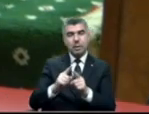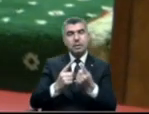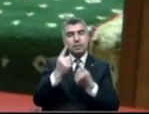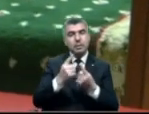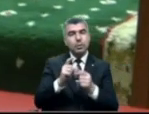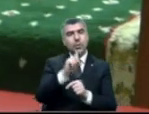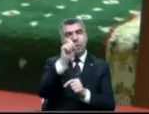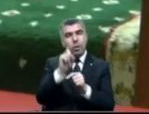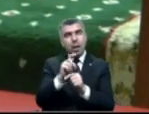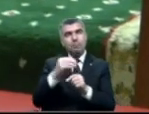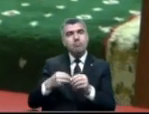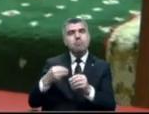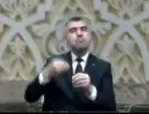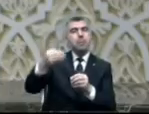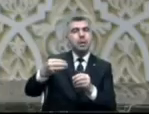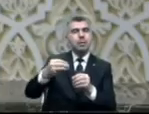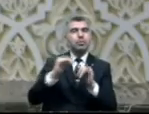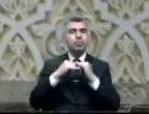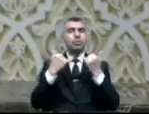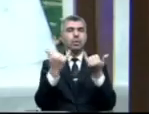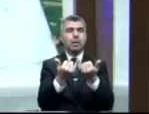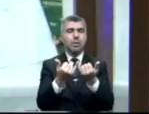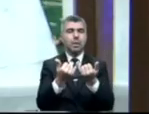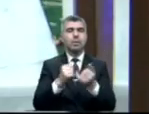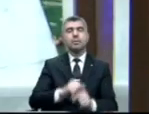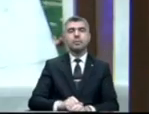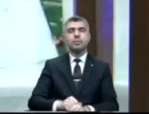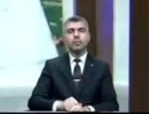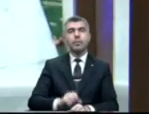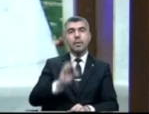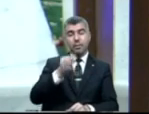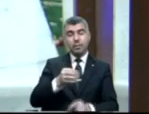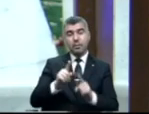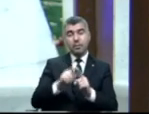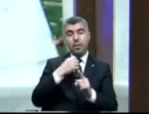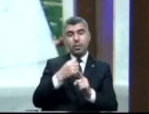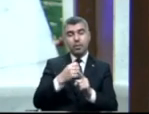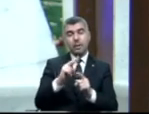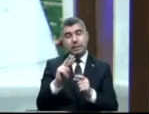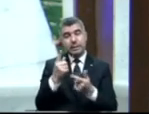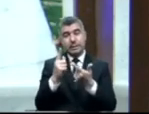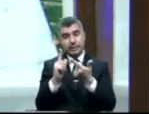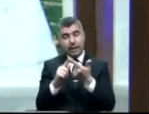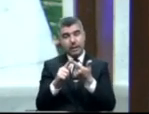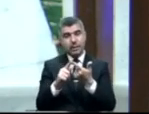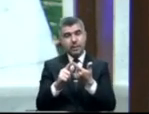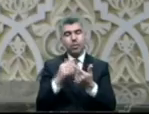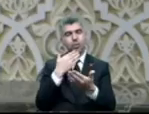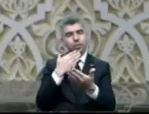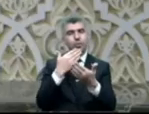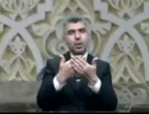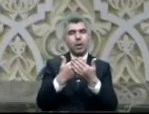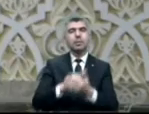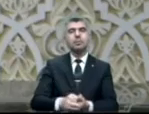التشبث بالسؤال أو إرجائه إلى جلسة آتية استقبالا، ولن نطبق في حقكم الفقرة الثانية من المادة 290. شكرا